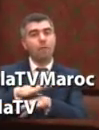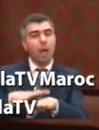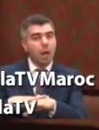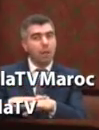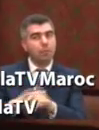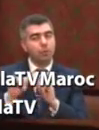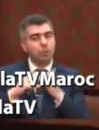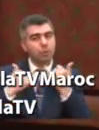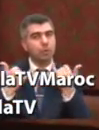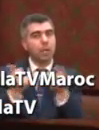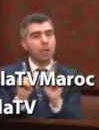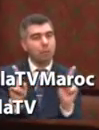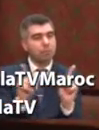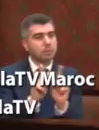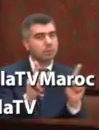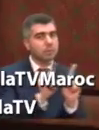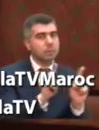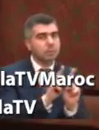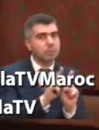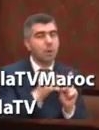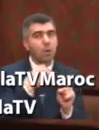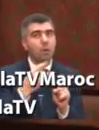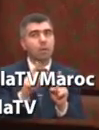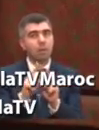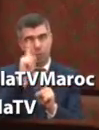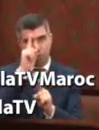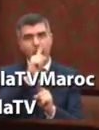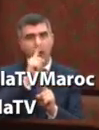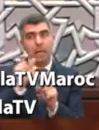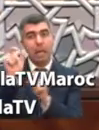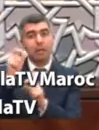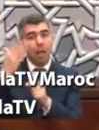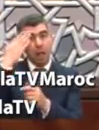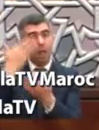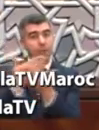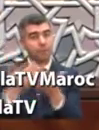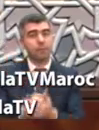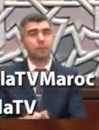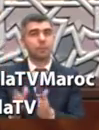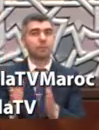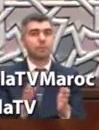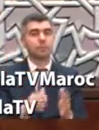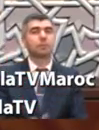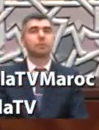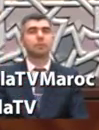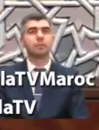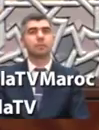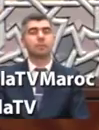الشيء راه كنديروا حملات تحسيسية باش توصل للناس إن شاء الله. تعقيب فريق العدالة والتنمية.